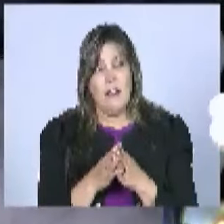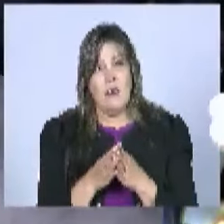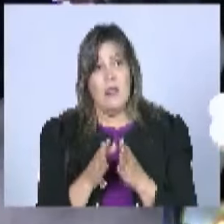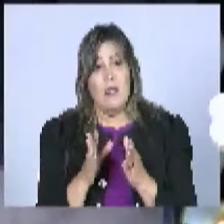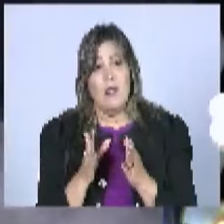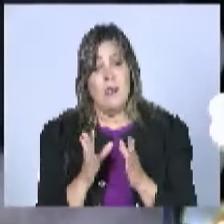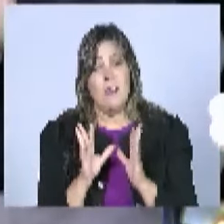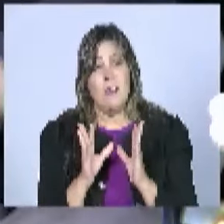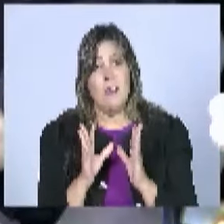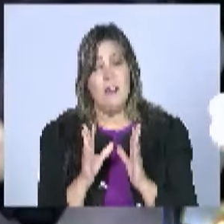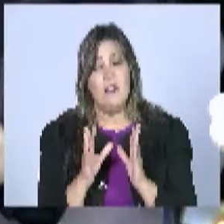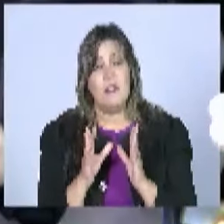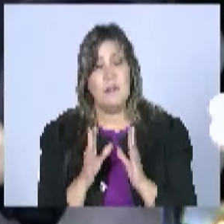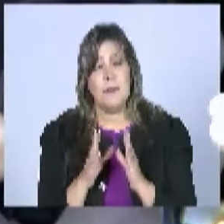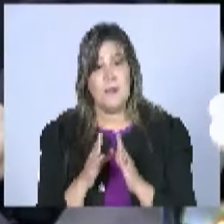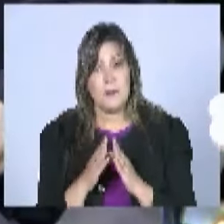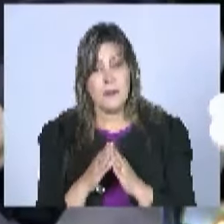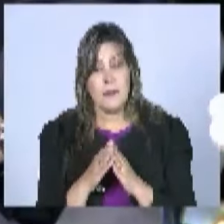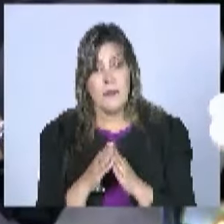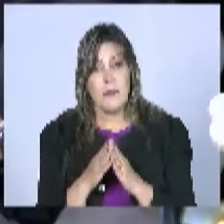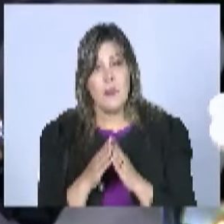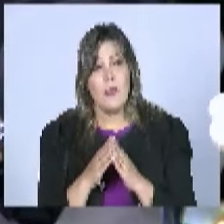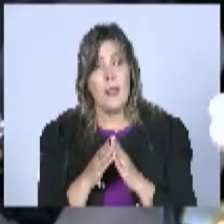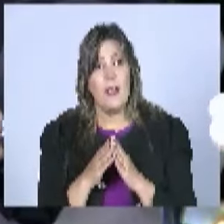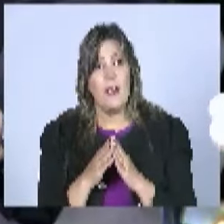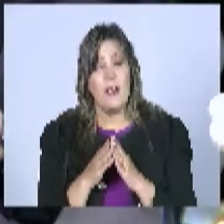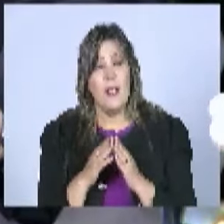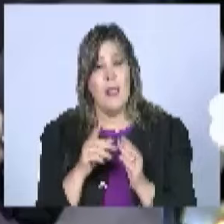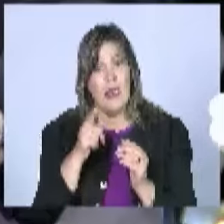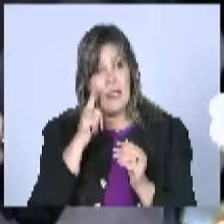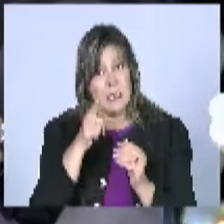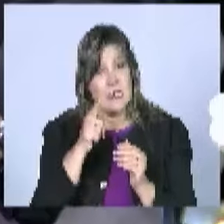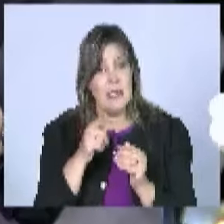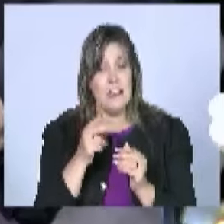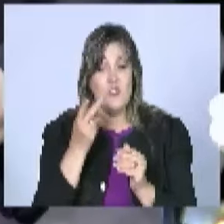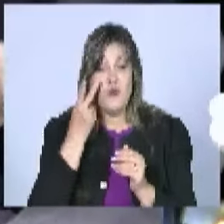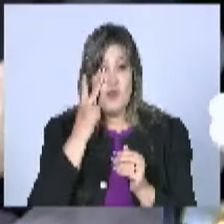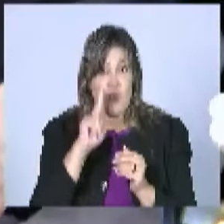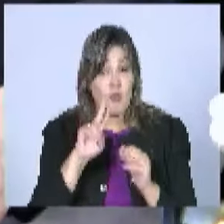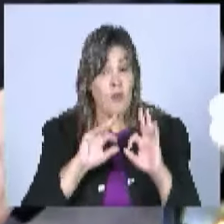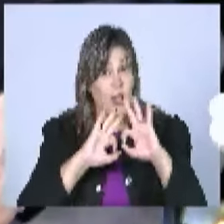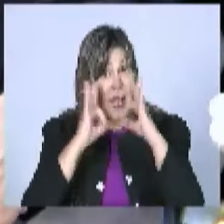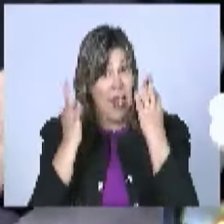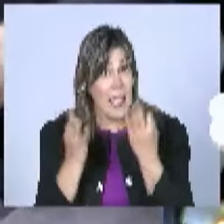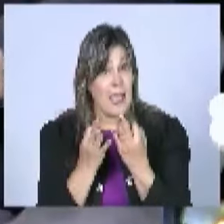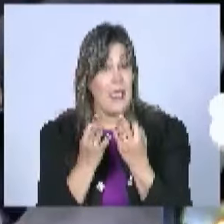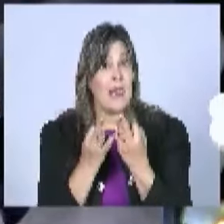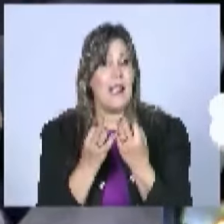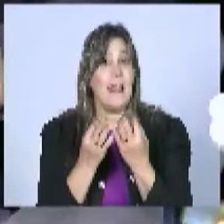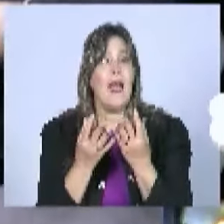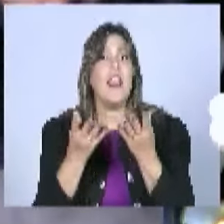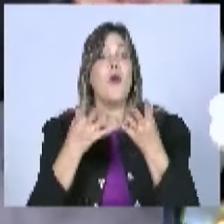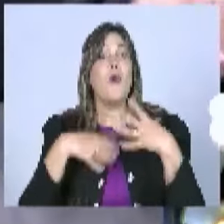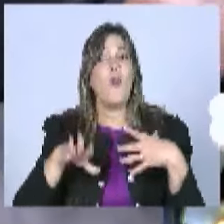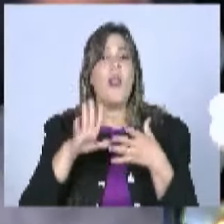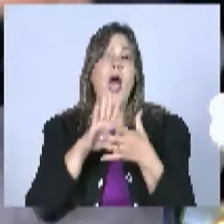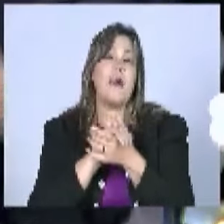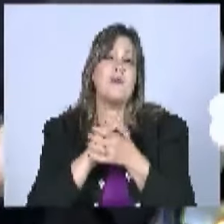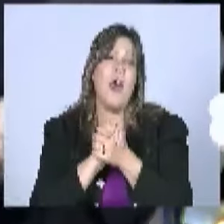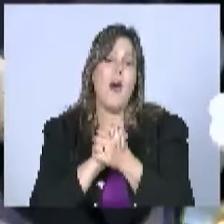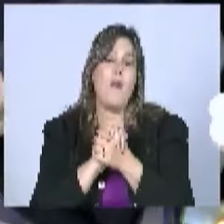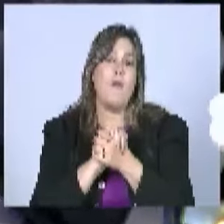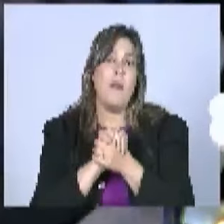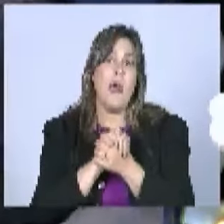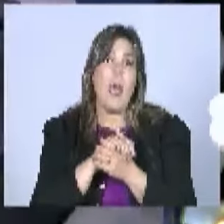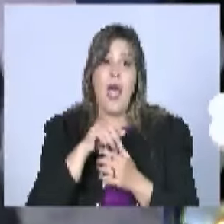هما هيم مشكلها اخطائها بيتكلموا فيها لا يا بنتي انت داخله على ئله تكسبي كل العائله عشان اذا كنت هترتبطي بهذا